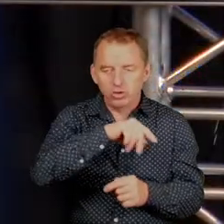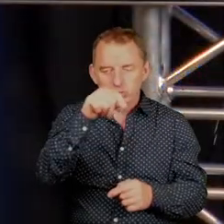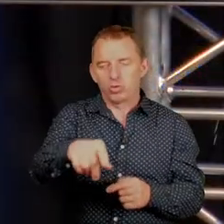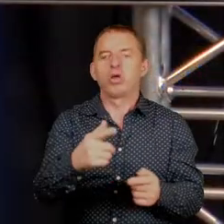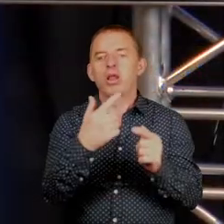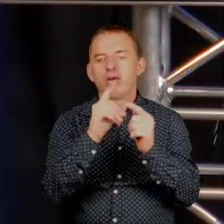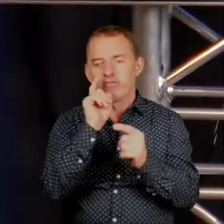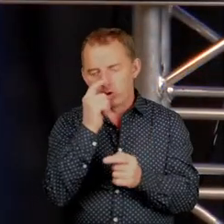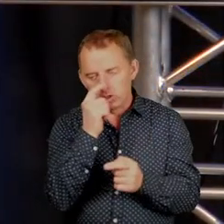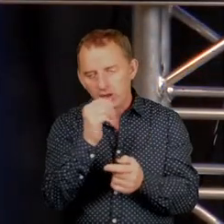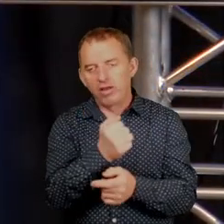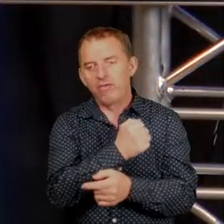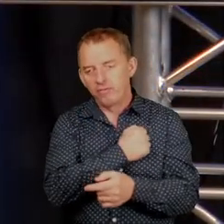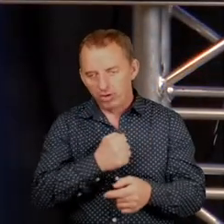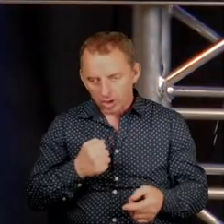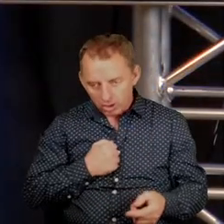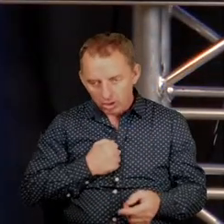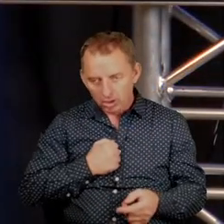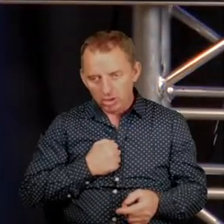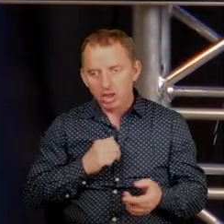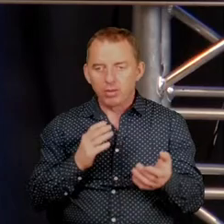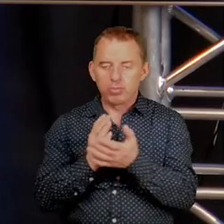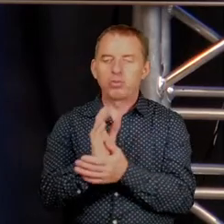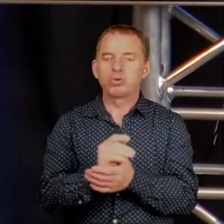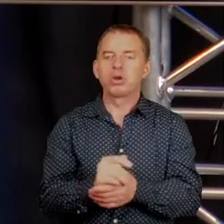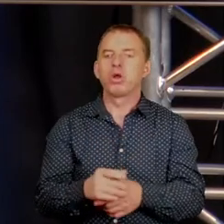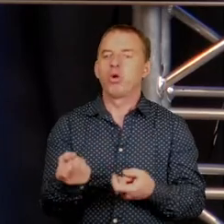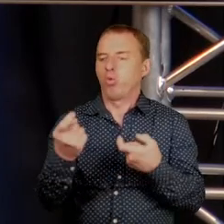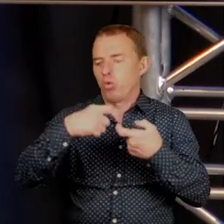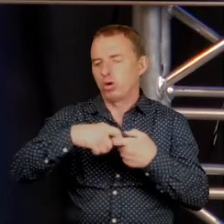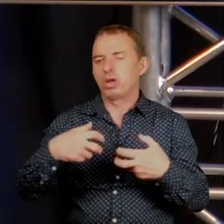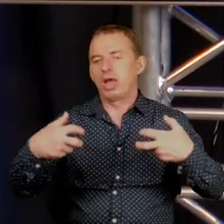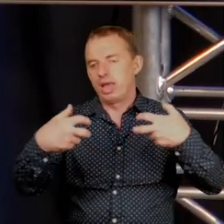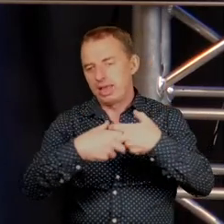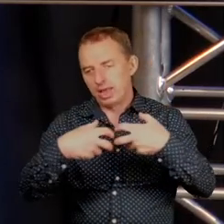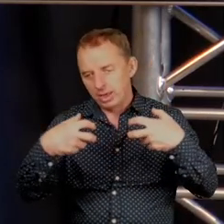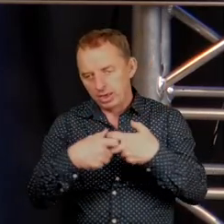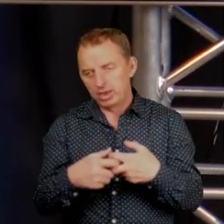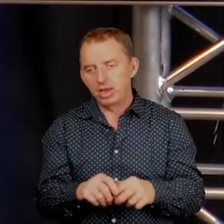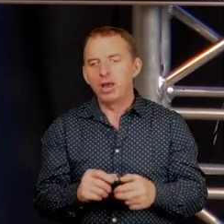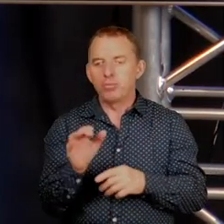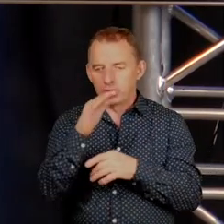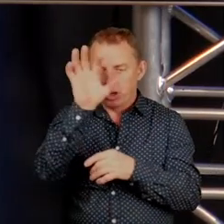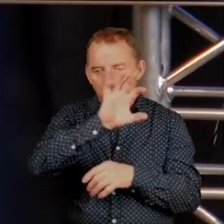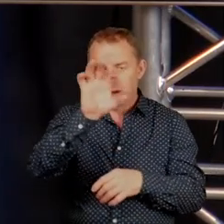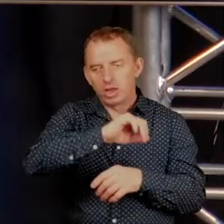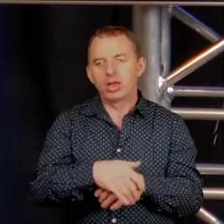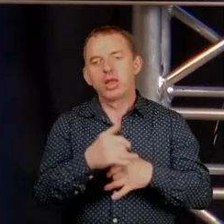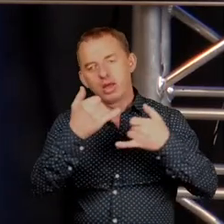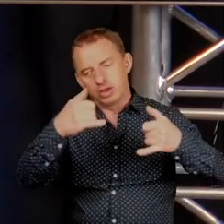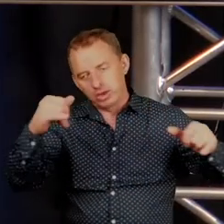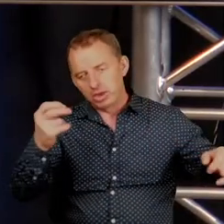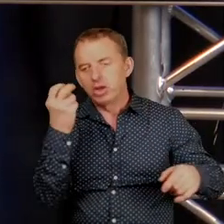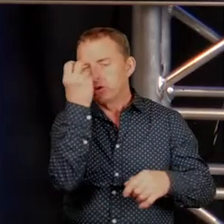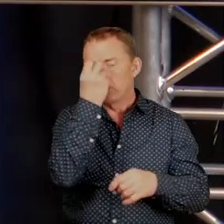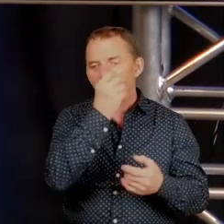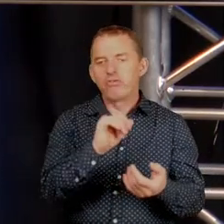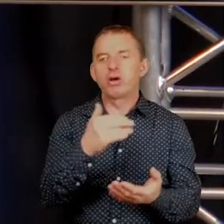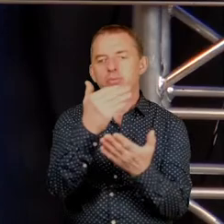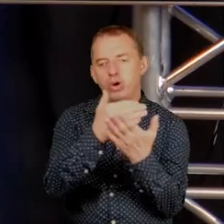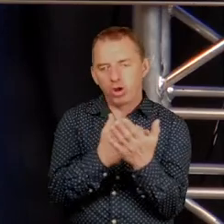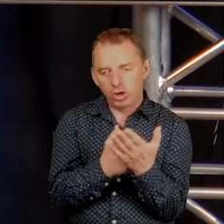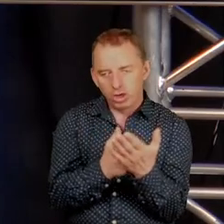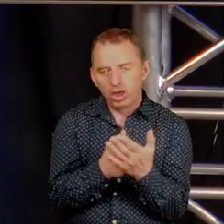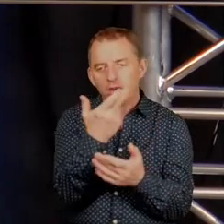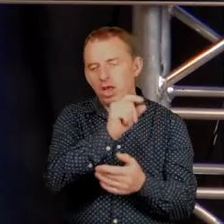Foksal w Warszawie, albo też może poprzez łącza internetowe przy okazji oglądania innych ciekawych programów.